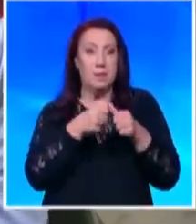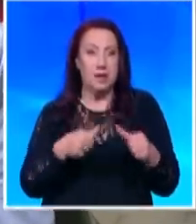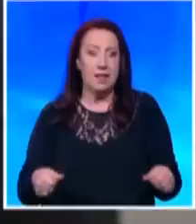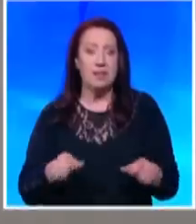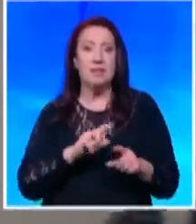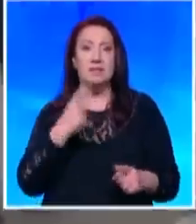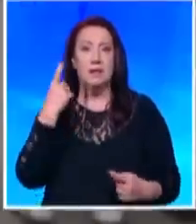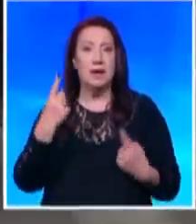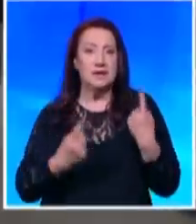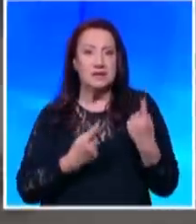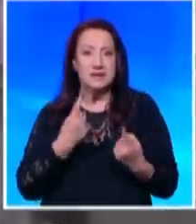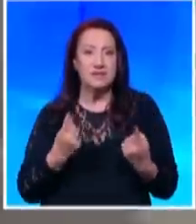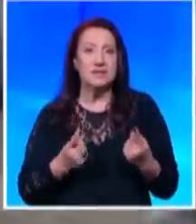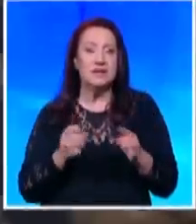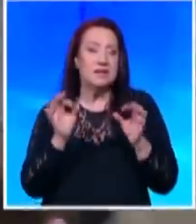съд.